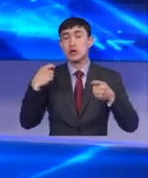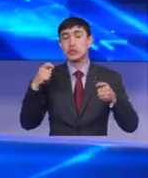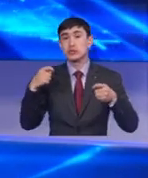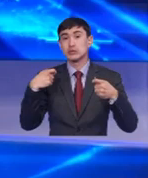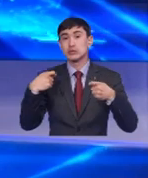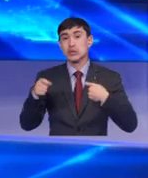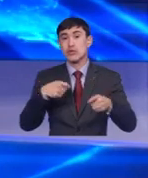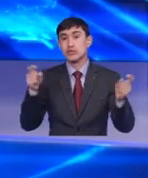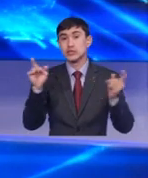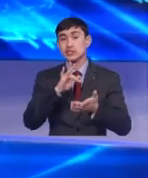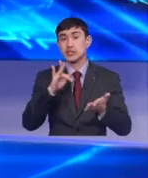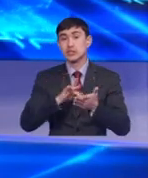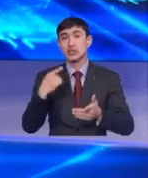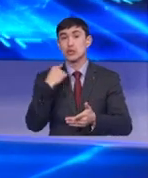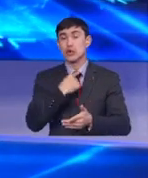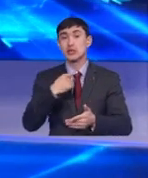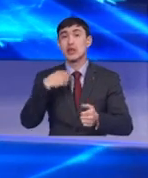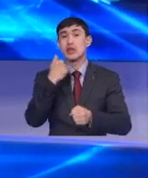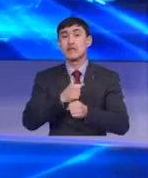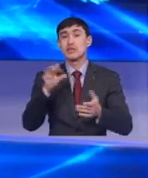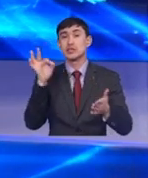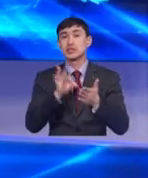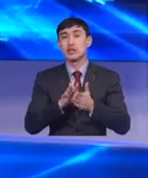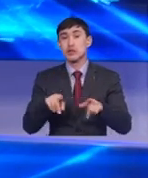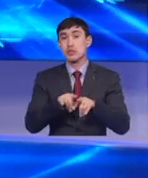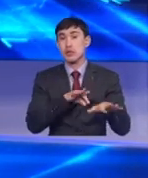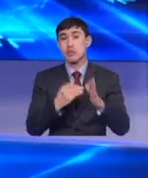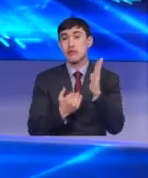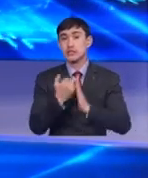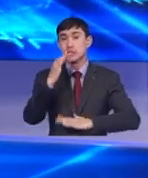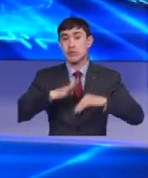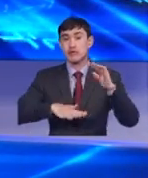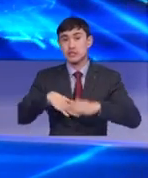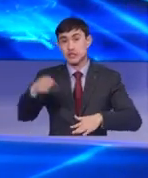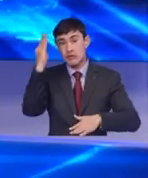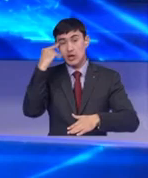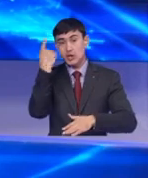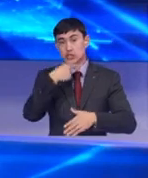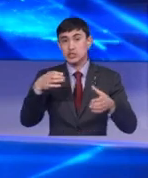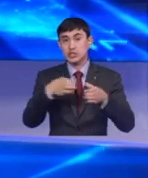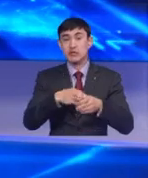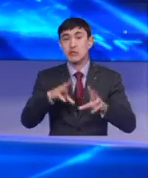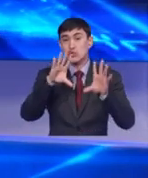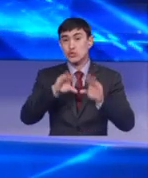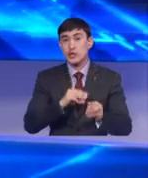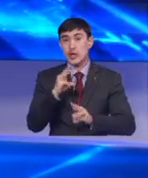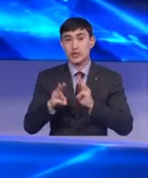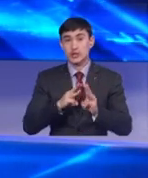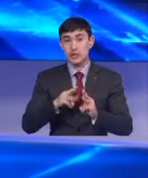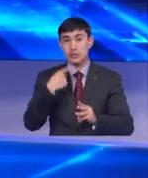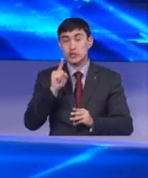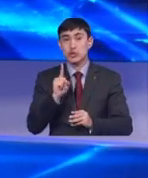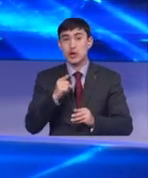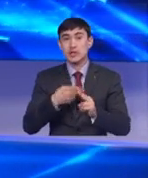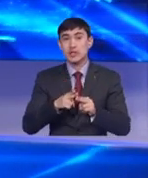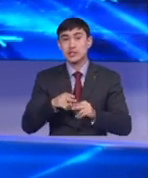центров Талдыкургана. Главная цель такого мероприятия – повышение практических навыков личного состава в тушении огня. Стоит отметить,